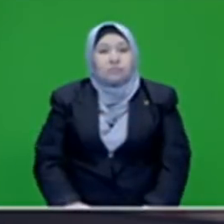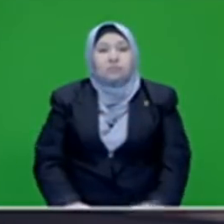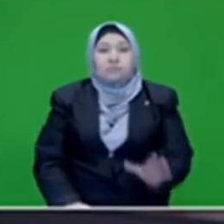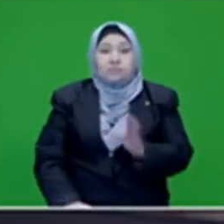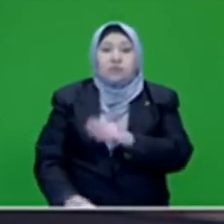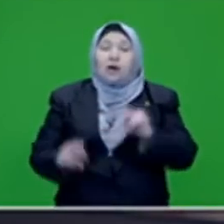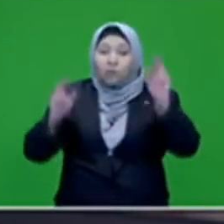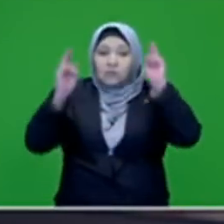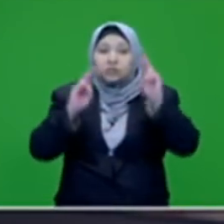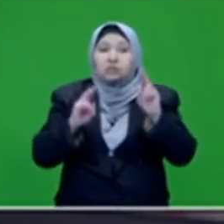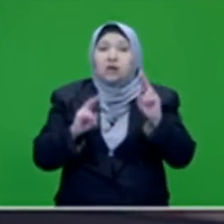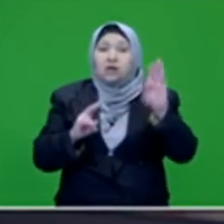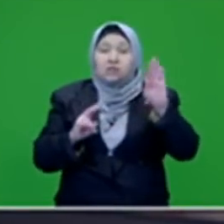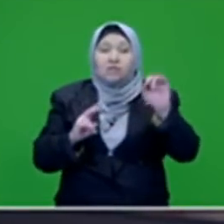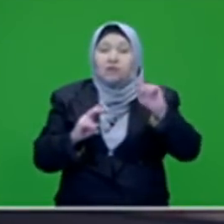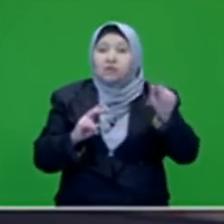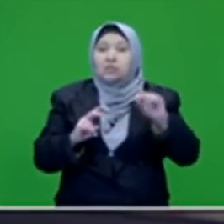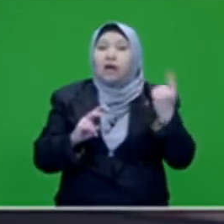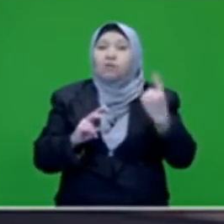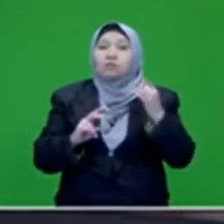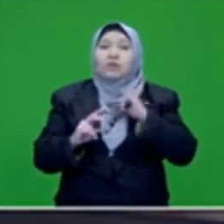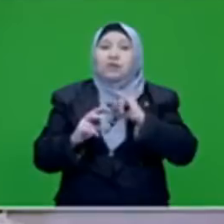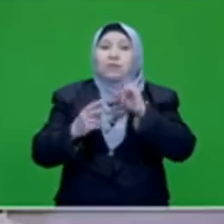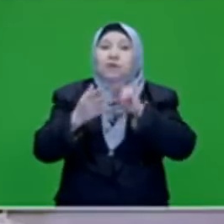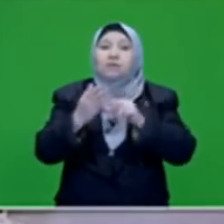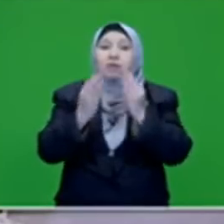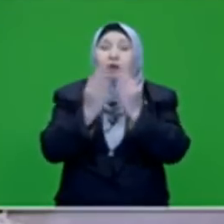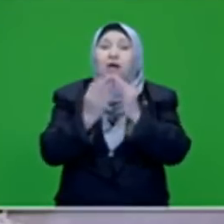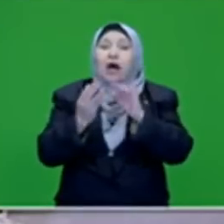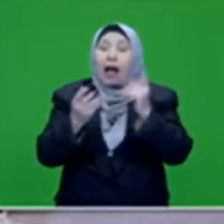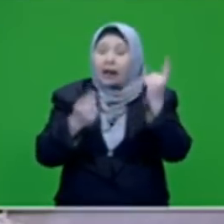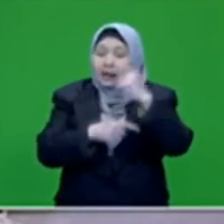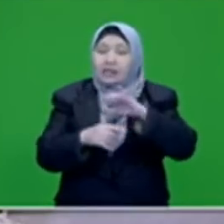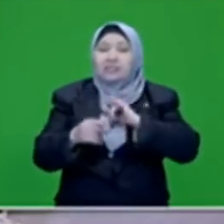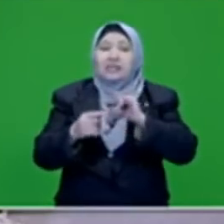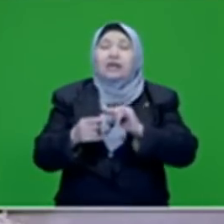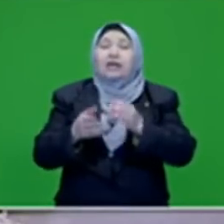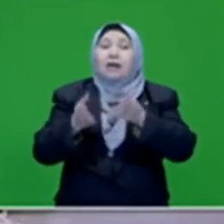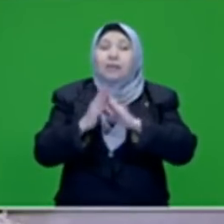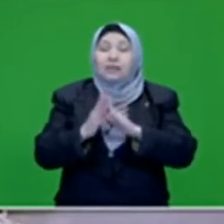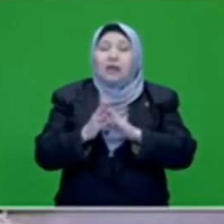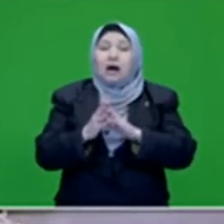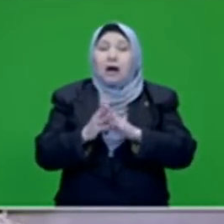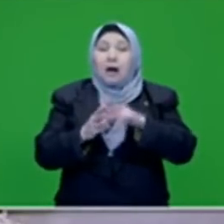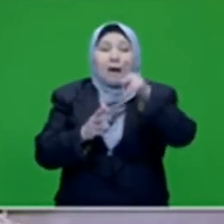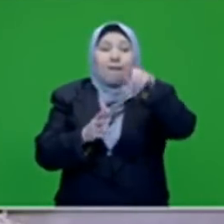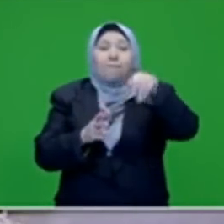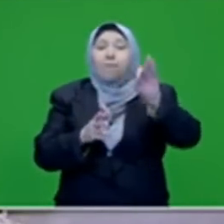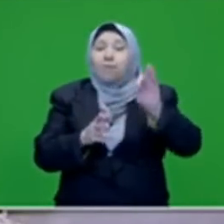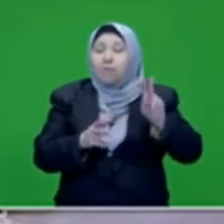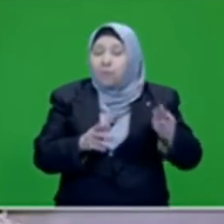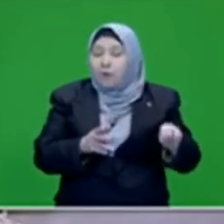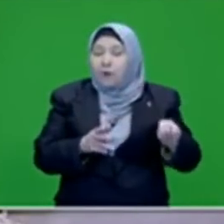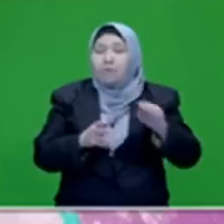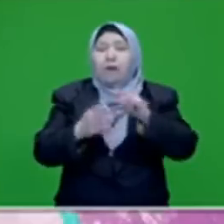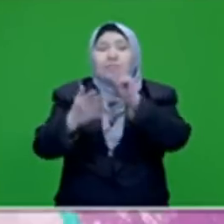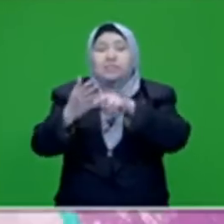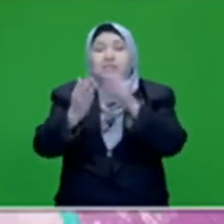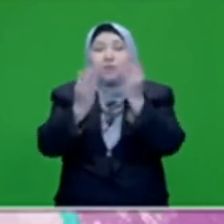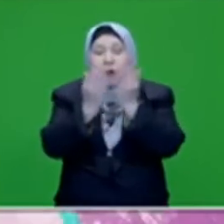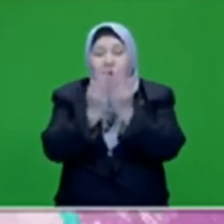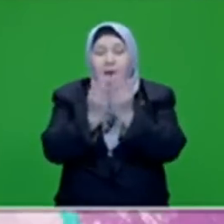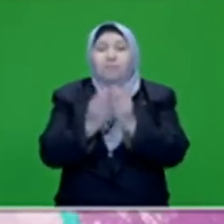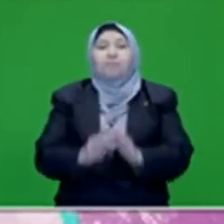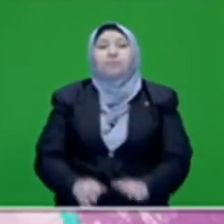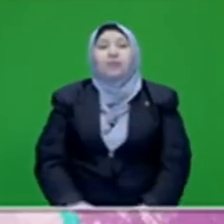Fazrul, selalu saya baca doa. Hari ini saya nak minta Fadil Prof Mandia. Oh, kita nak minta. Okey, silakan doktor. Bacakan doa untuk